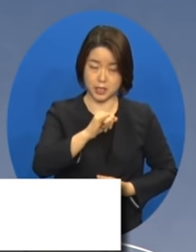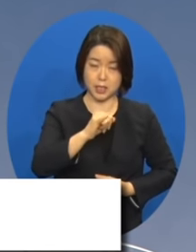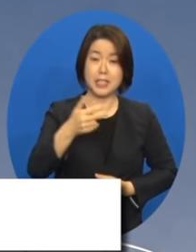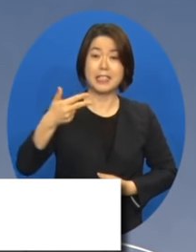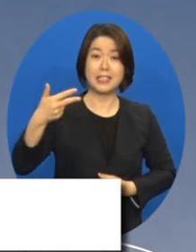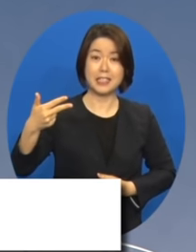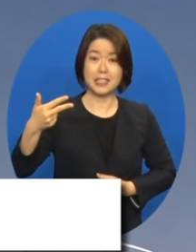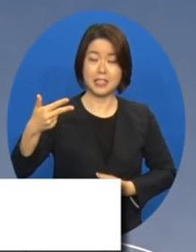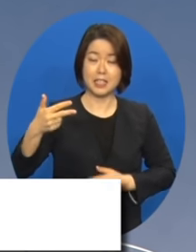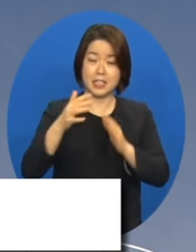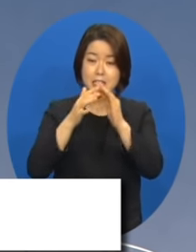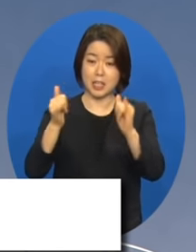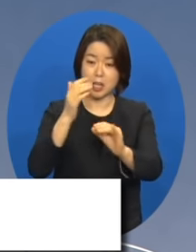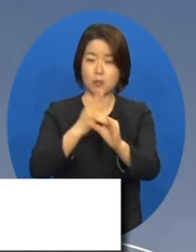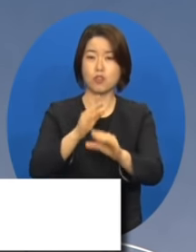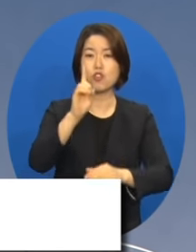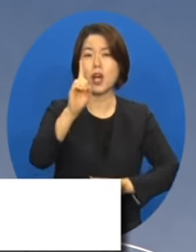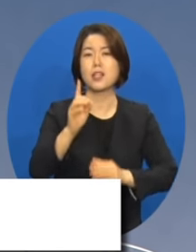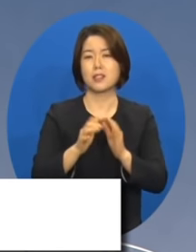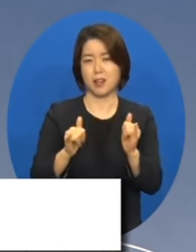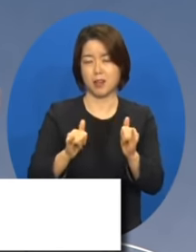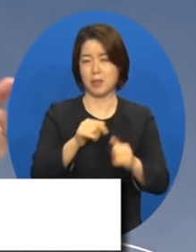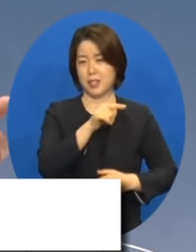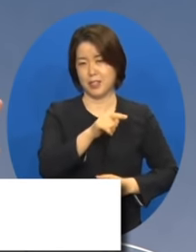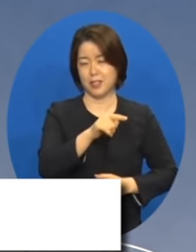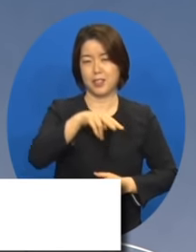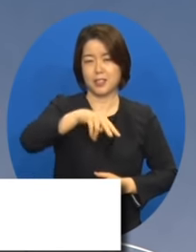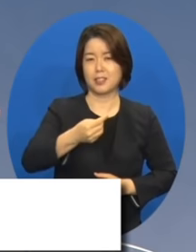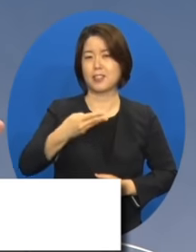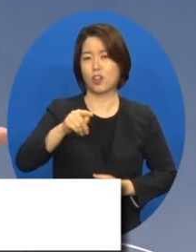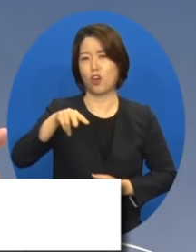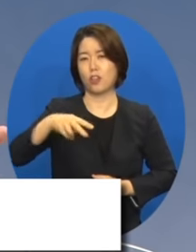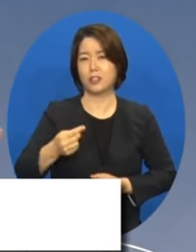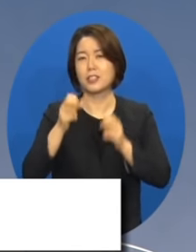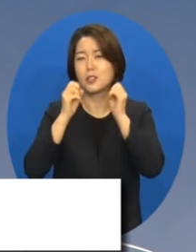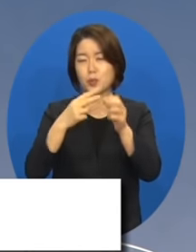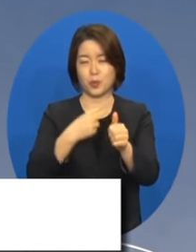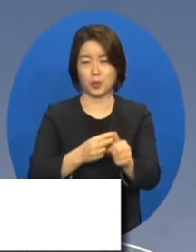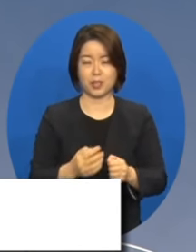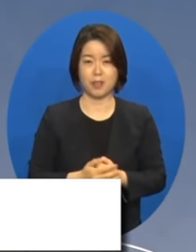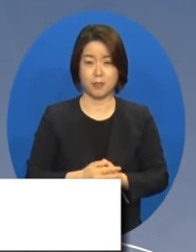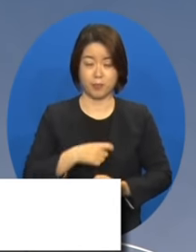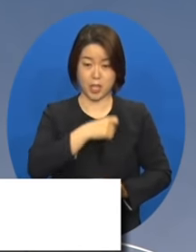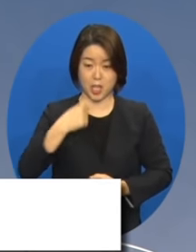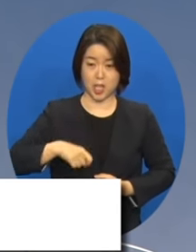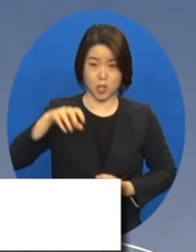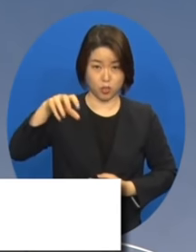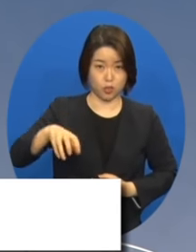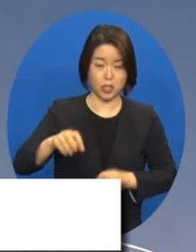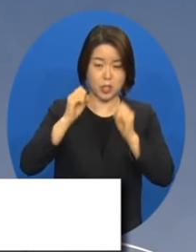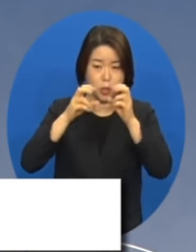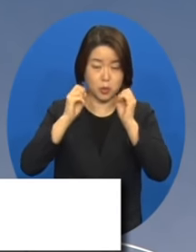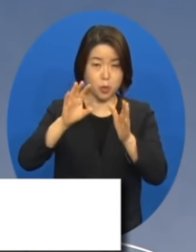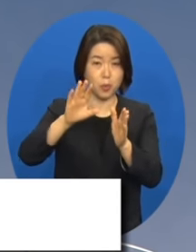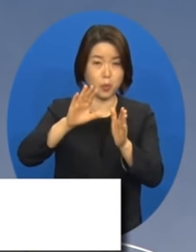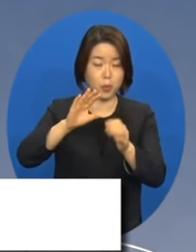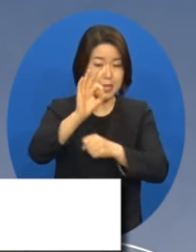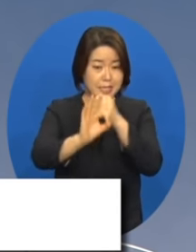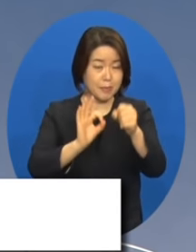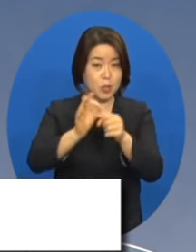바로 이 스터드 성게 성 그가 중국에 가서 선교 하면서 10년이 지난 다음에 건강을